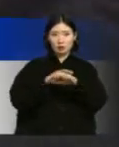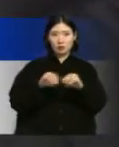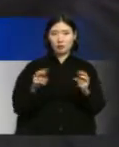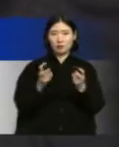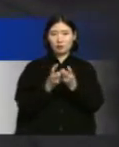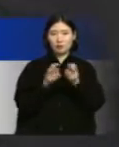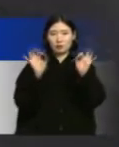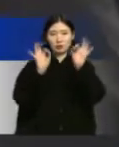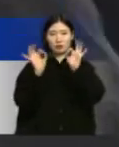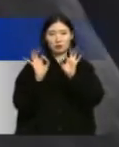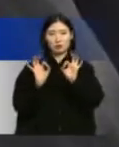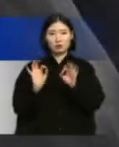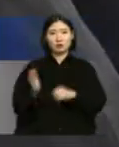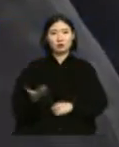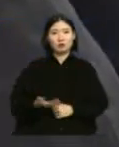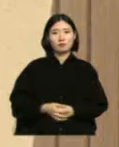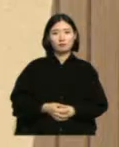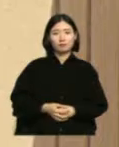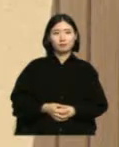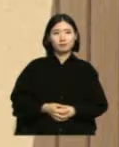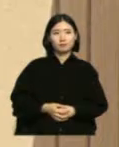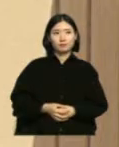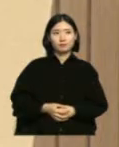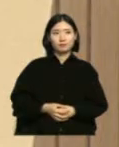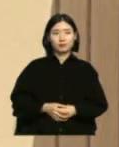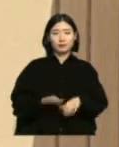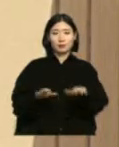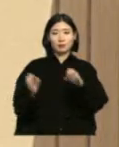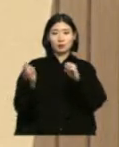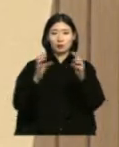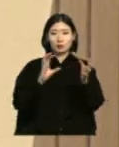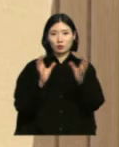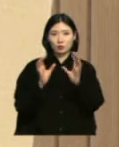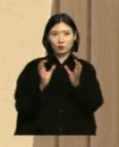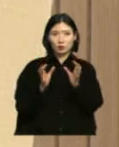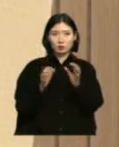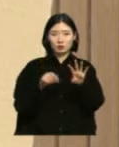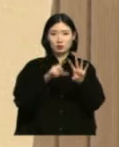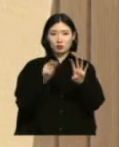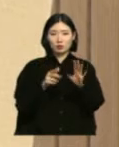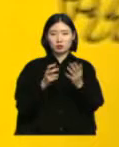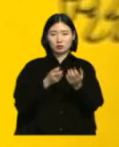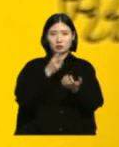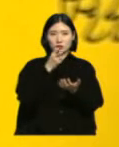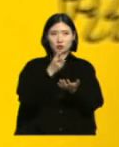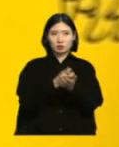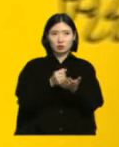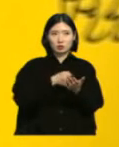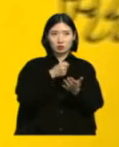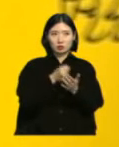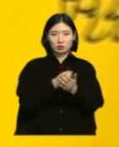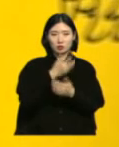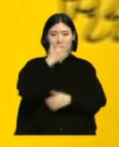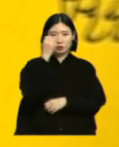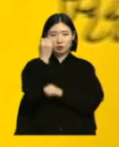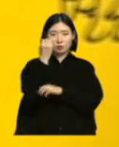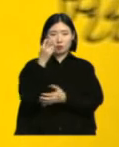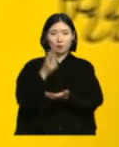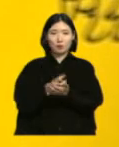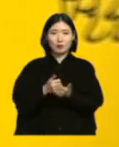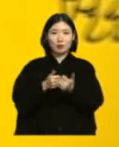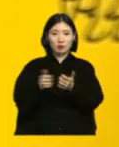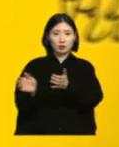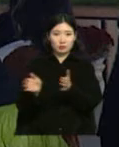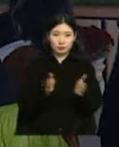해결한 방안도 이제 찾게 되고 그래서. 이번 토론회는 지난 4월 제정된 송파 청년정책 기본 조례안에 따라